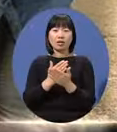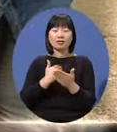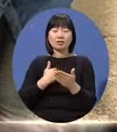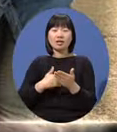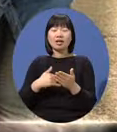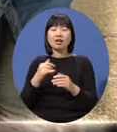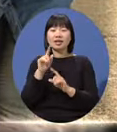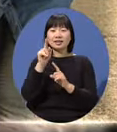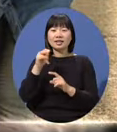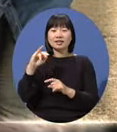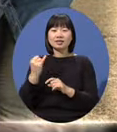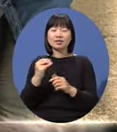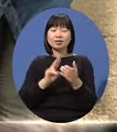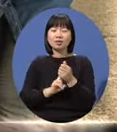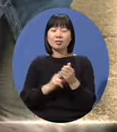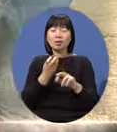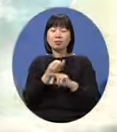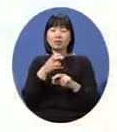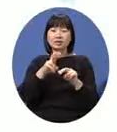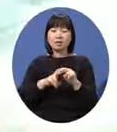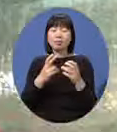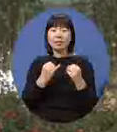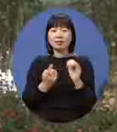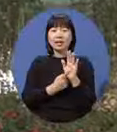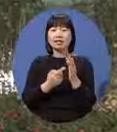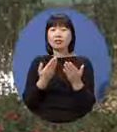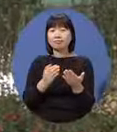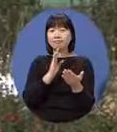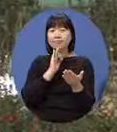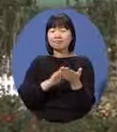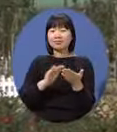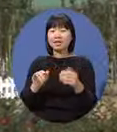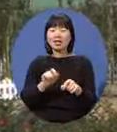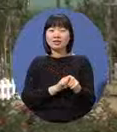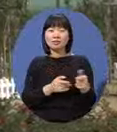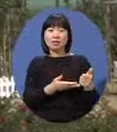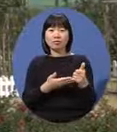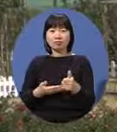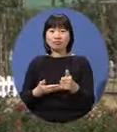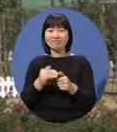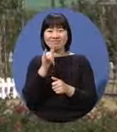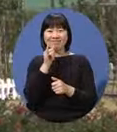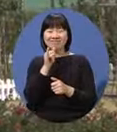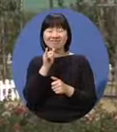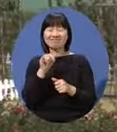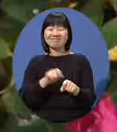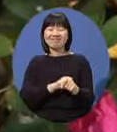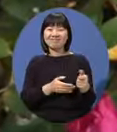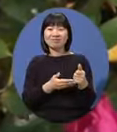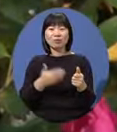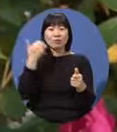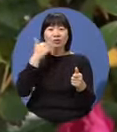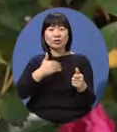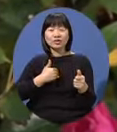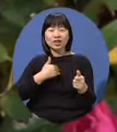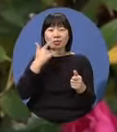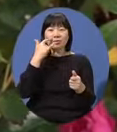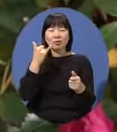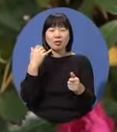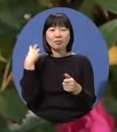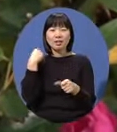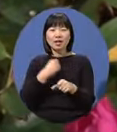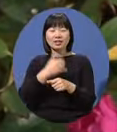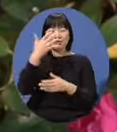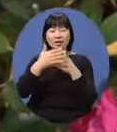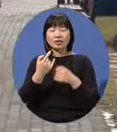이혜은이 숨겨진 보물 같은 곳들 많이 알려드릴게요. 첫 시작 특별 게스트 모셨습니다. 요즘 제가 부모하랴